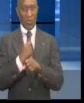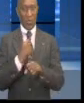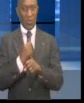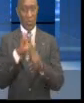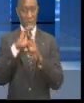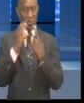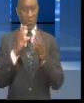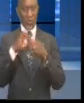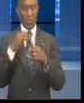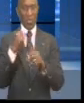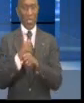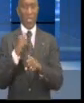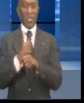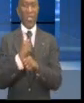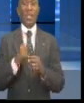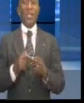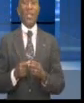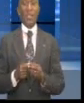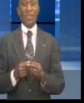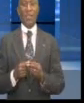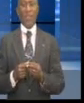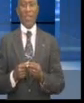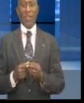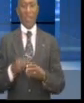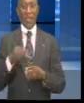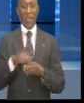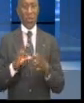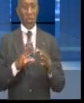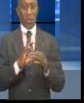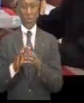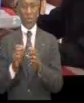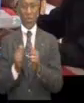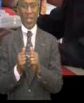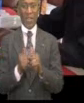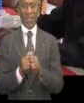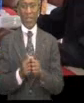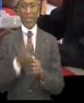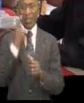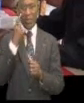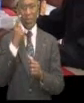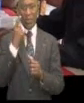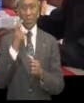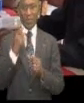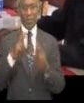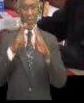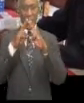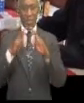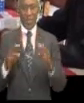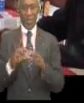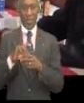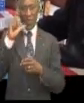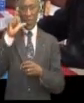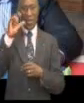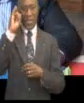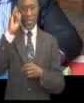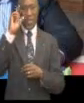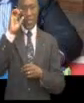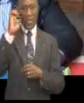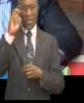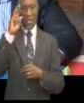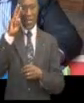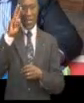coopération afin d'encourager les partenaires. Maurice Mazel. 4 bourgmestres de la ville de Likasi et certains de